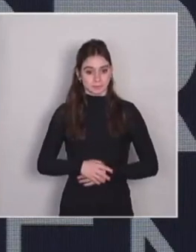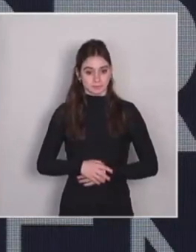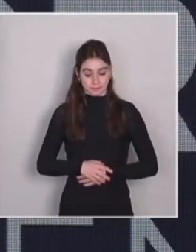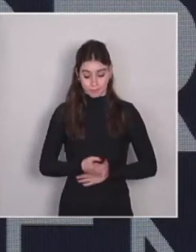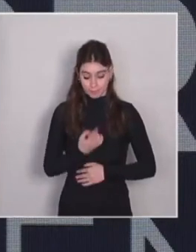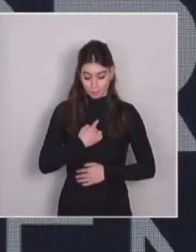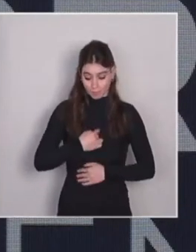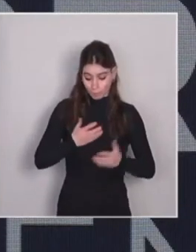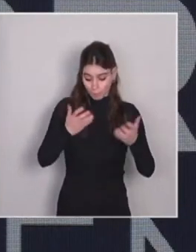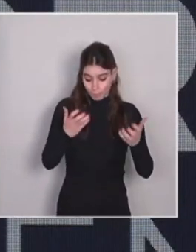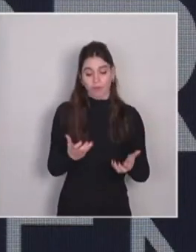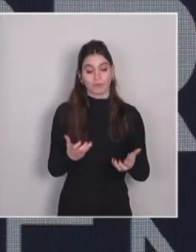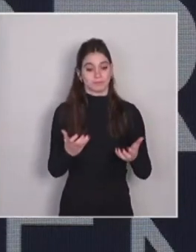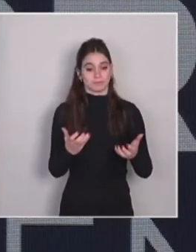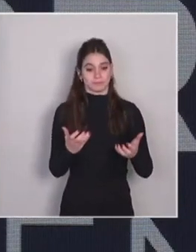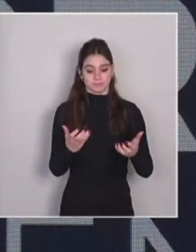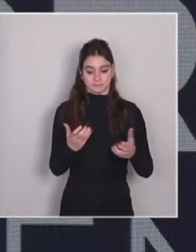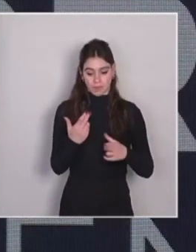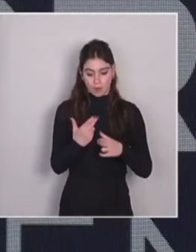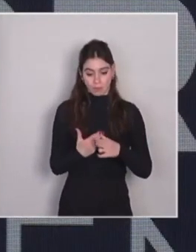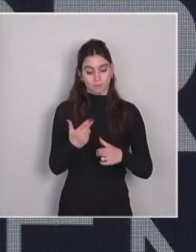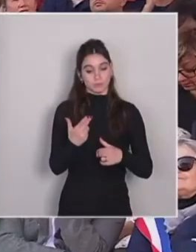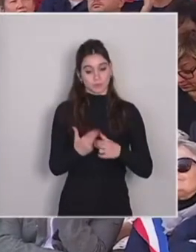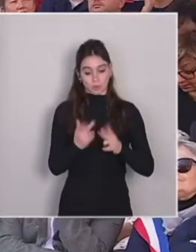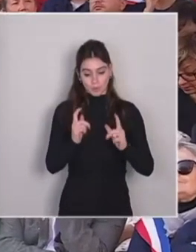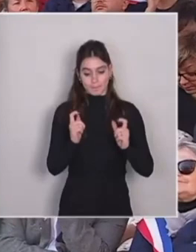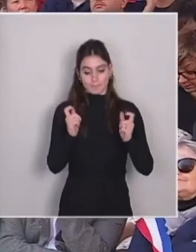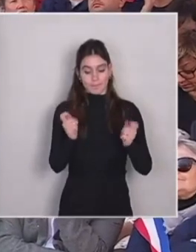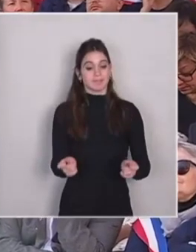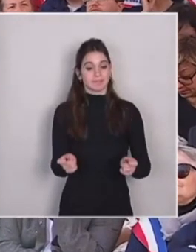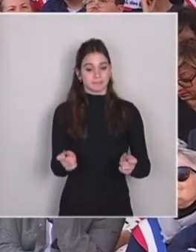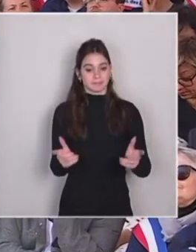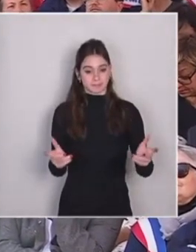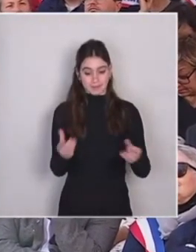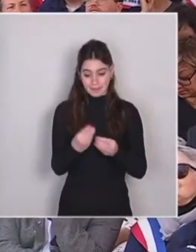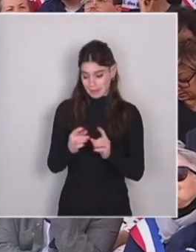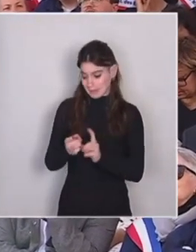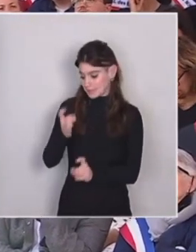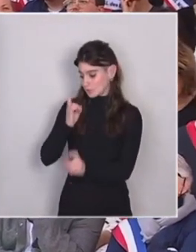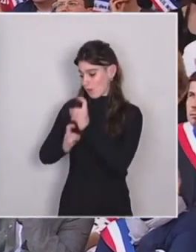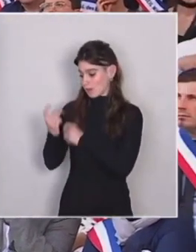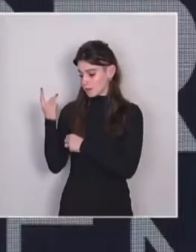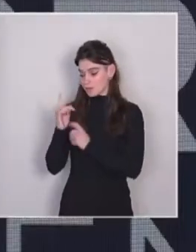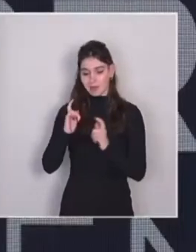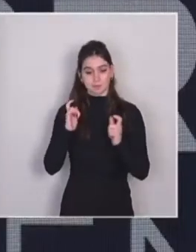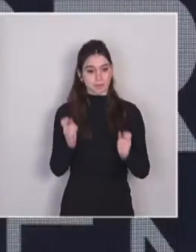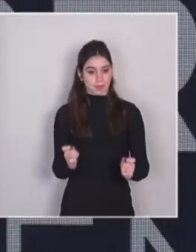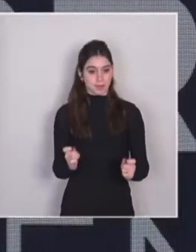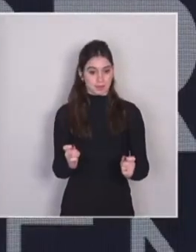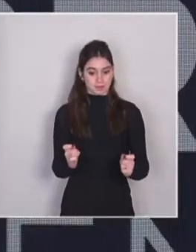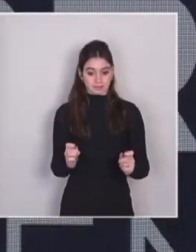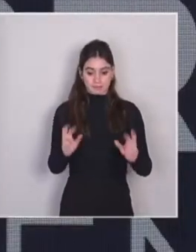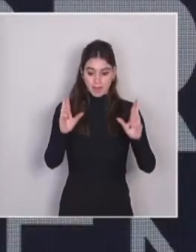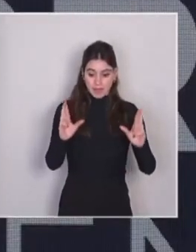cette place, par le nom qui sera désormais le sien et par l'histoire qui lui est liée, incite